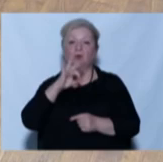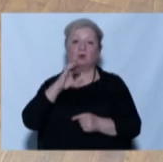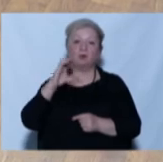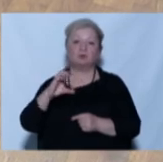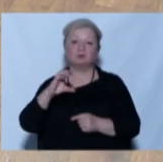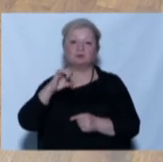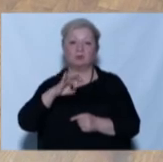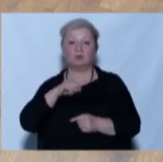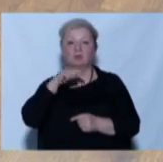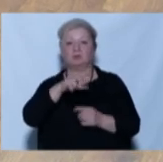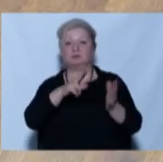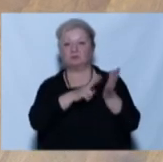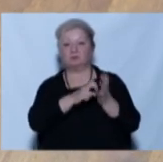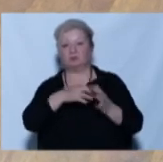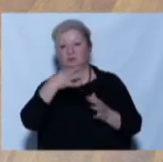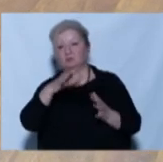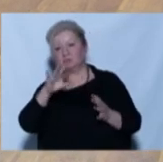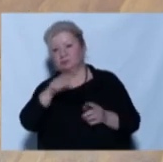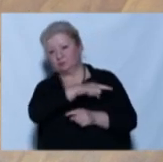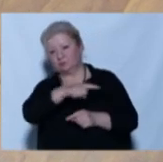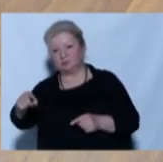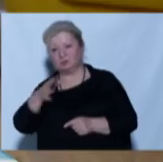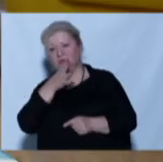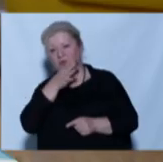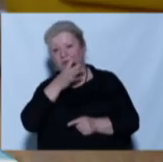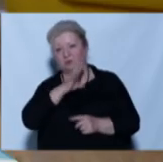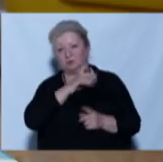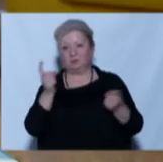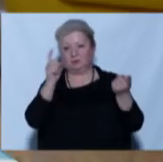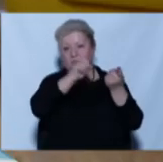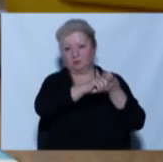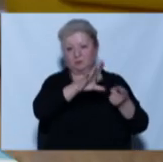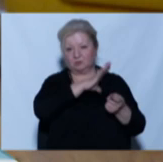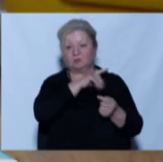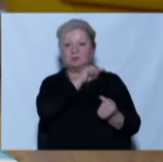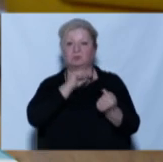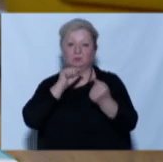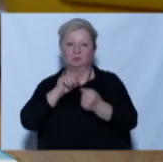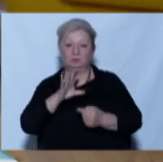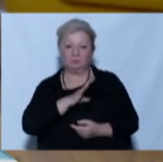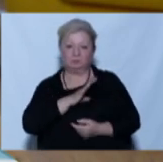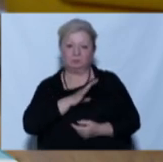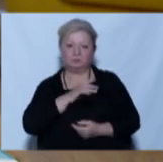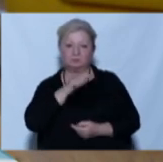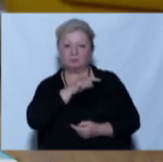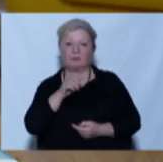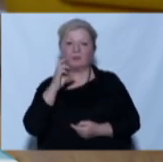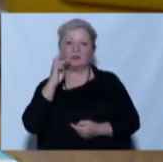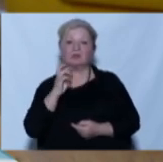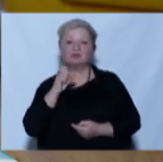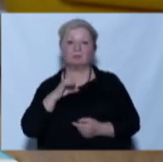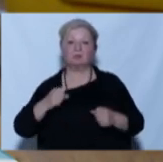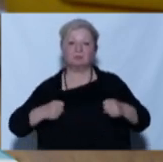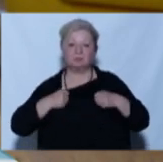1853-56 წლების ომმა, რომელიც, როგორც ჩვენ ვთქვით, ყირიმის ომის სახელით არის შესული ისტორიაში. შამილი ცდილობდა